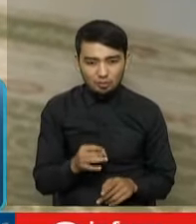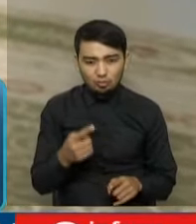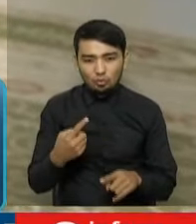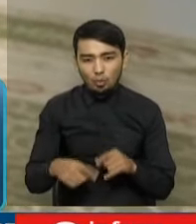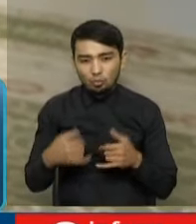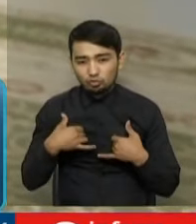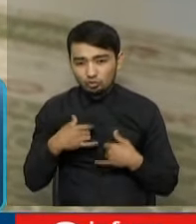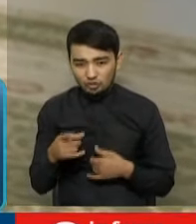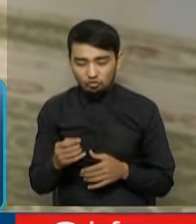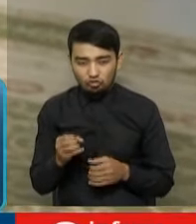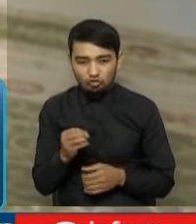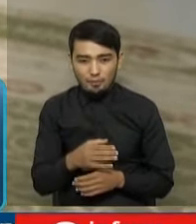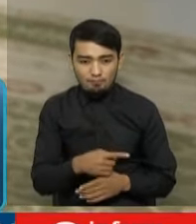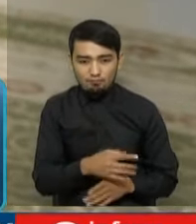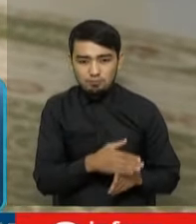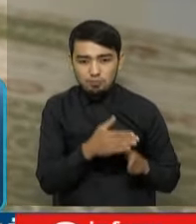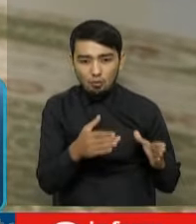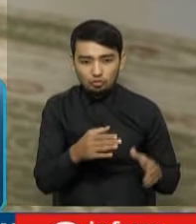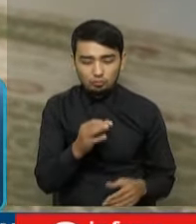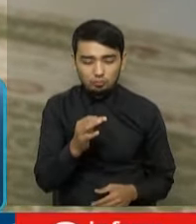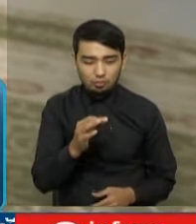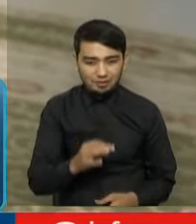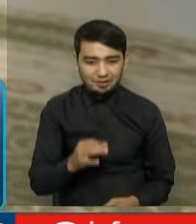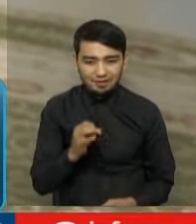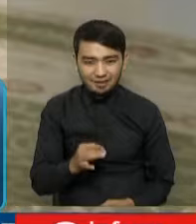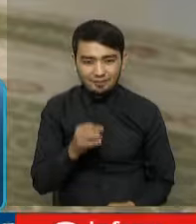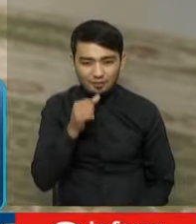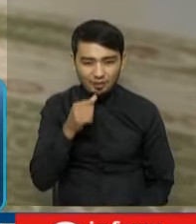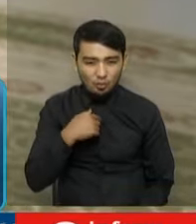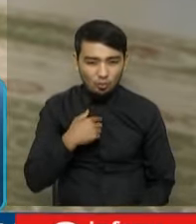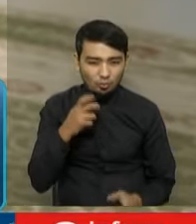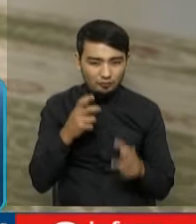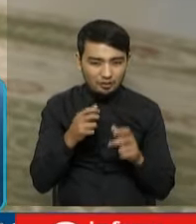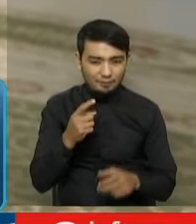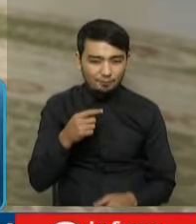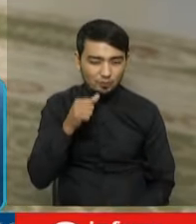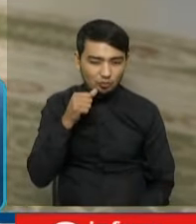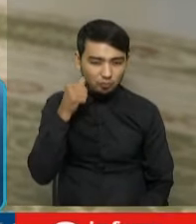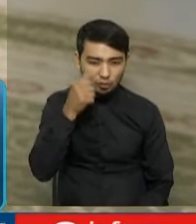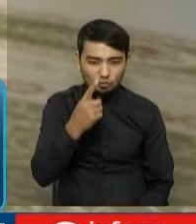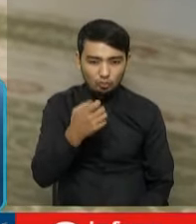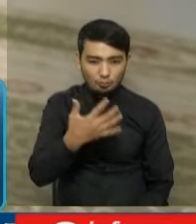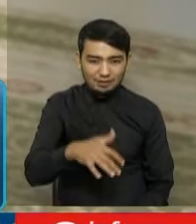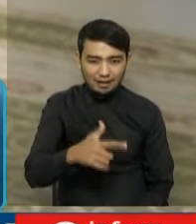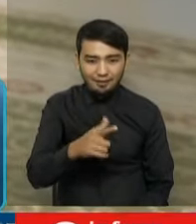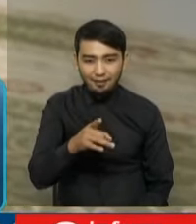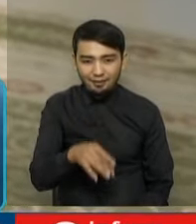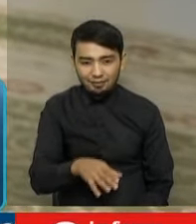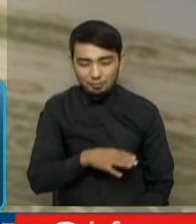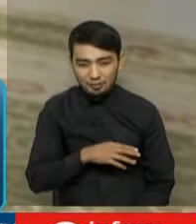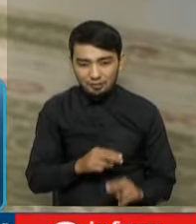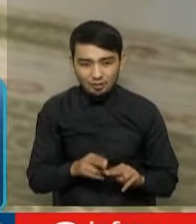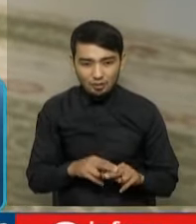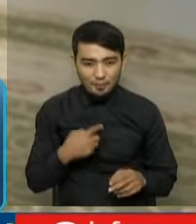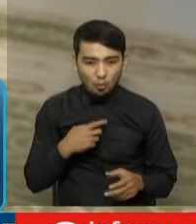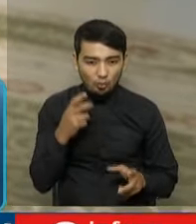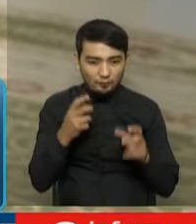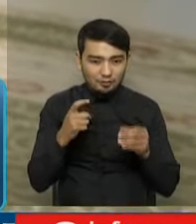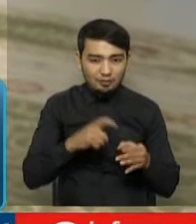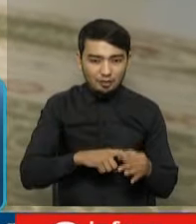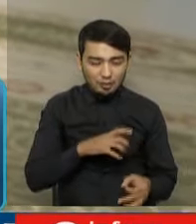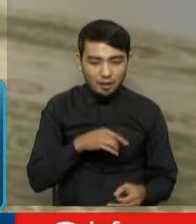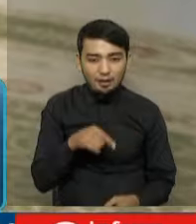педагогические. На наш университет, если в прошлом году выделялось всего 150 грантов, это именно локальных, которые привязаны к нашему университету,